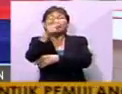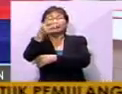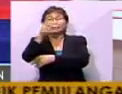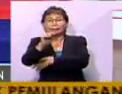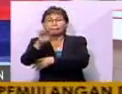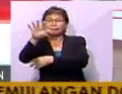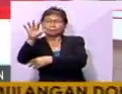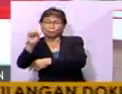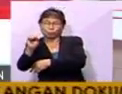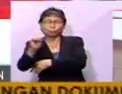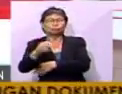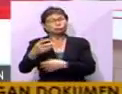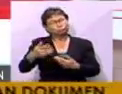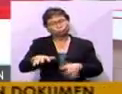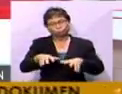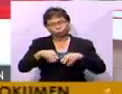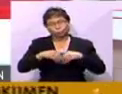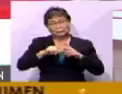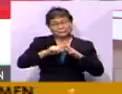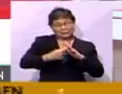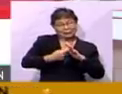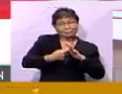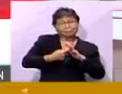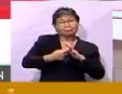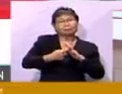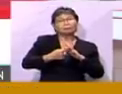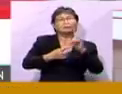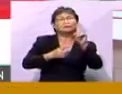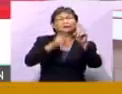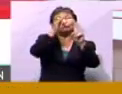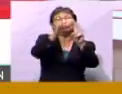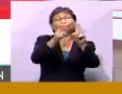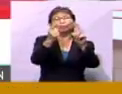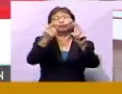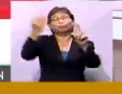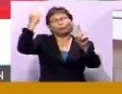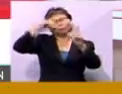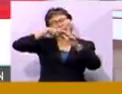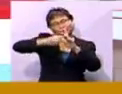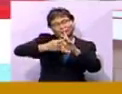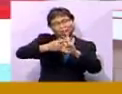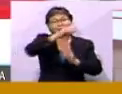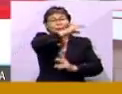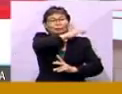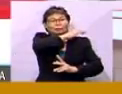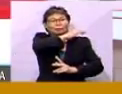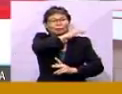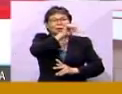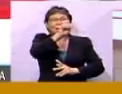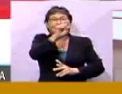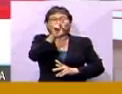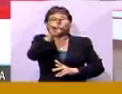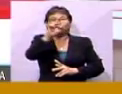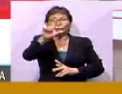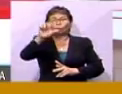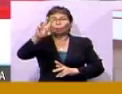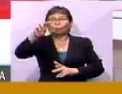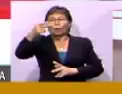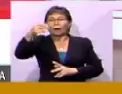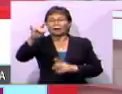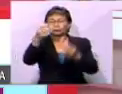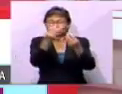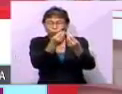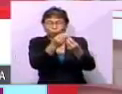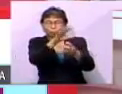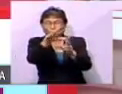2050 Adam 50 sejak ia diperkenalkan pada 1 Januari lalu. Pengerusinya Tan Sri Abdul Wahid Omar berkata jumlah